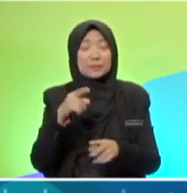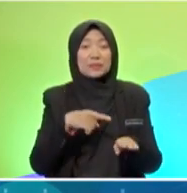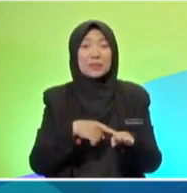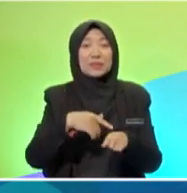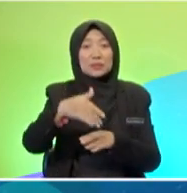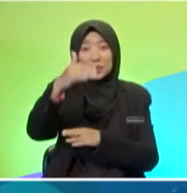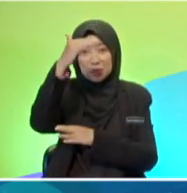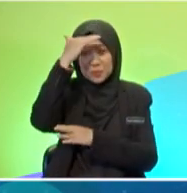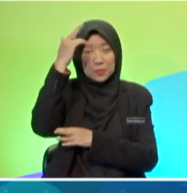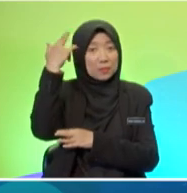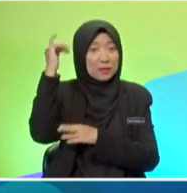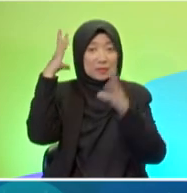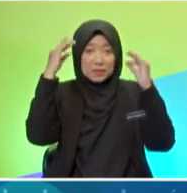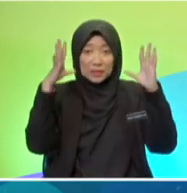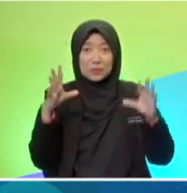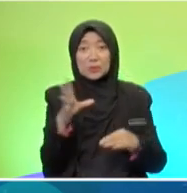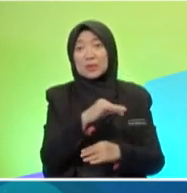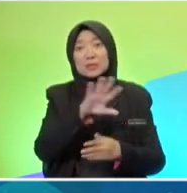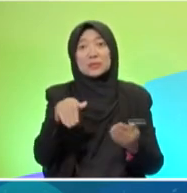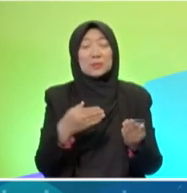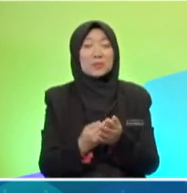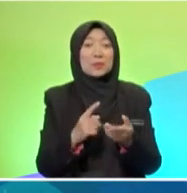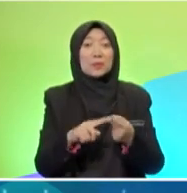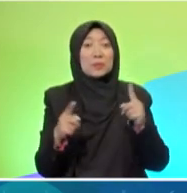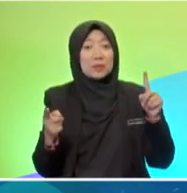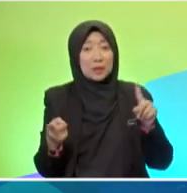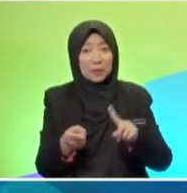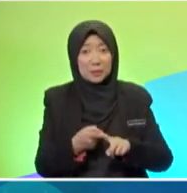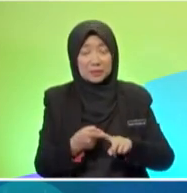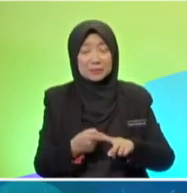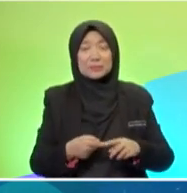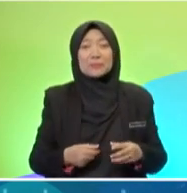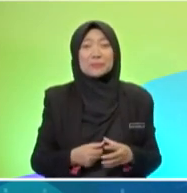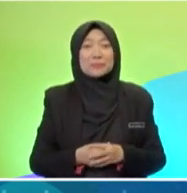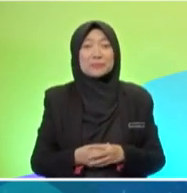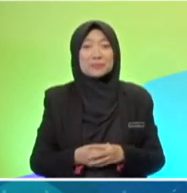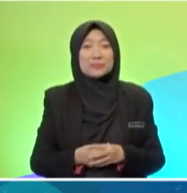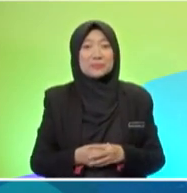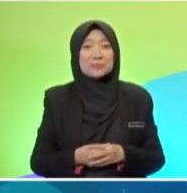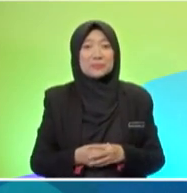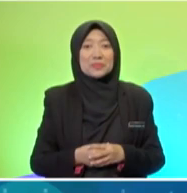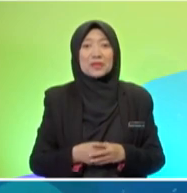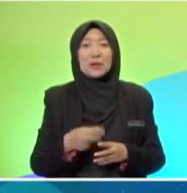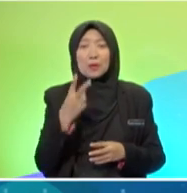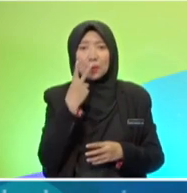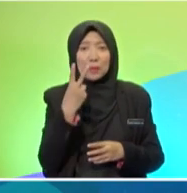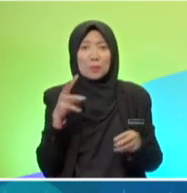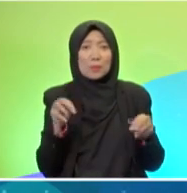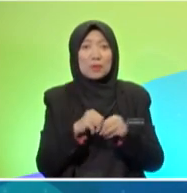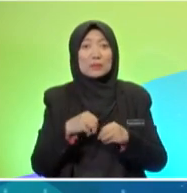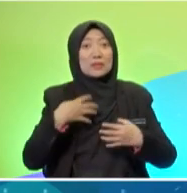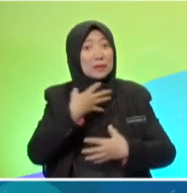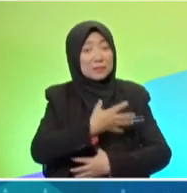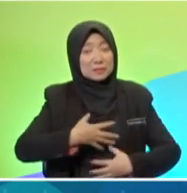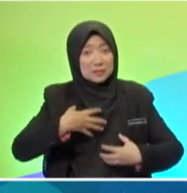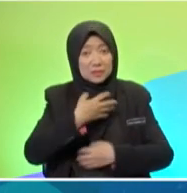Hai Jeko dan kawan-kawan semua Alhamdulillah nampaknya mereka sangat ceria dan bersemangat Pada